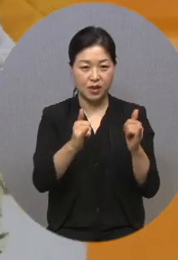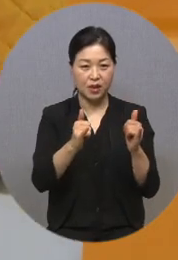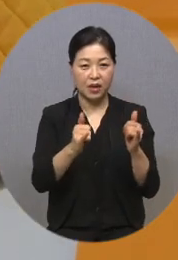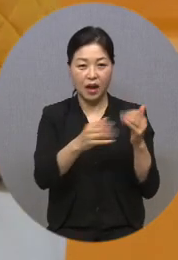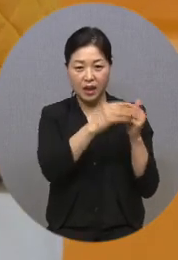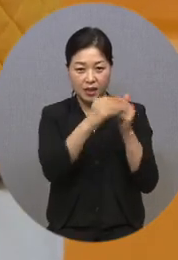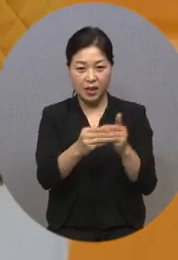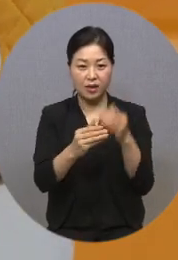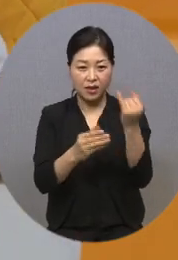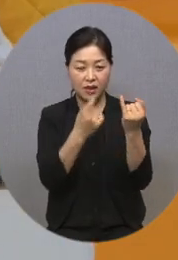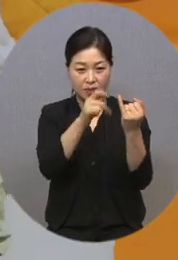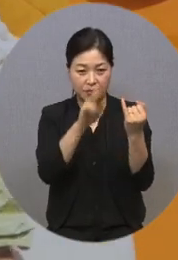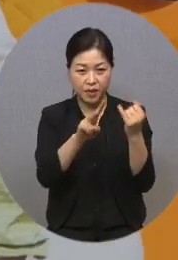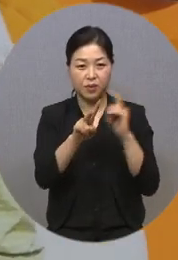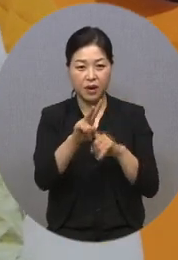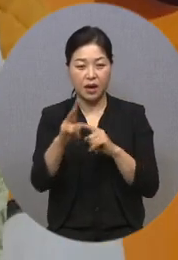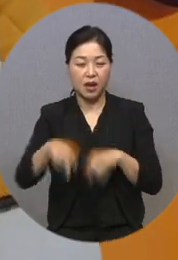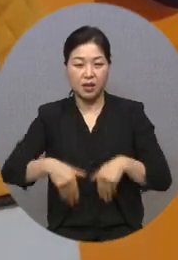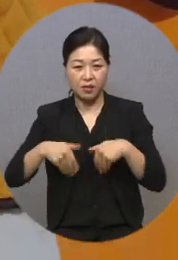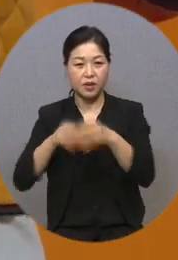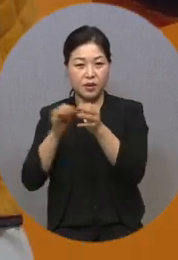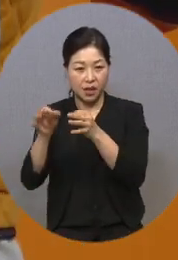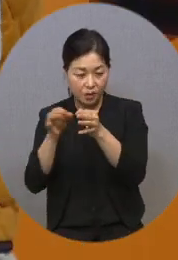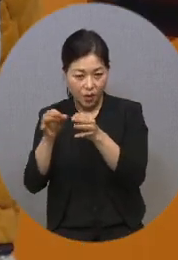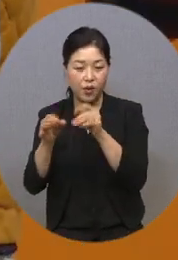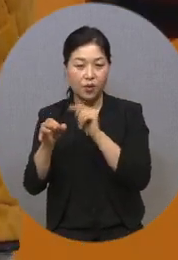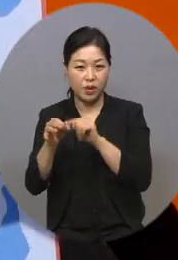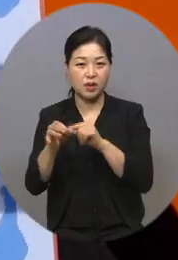곳은요 전라남도 숨 한번 들이쉬고